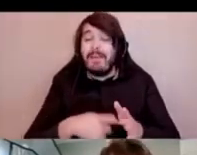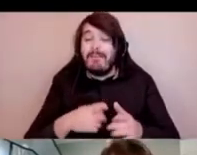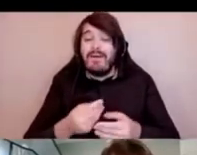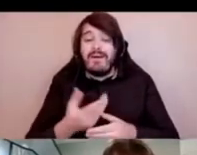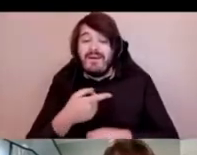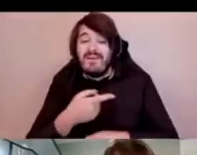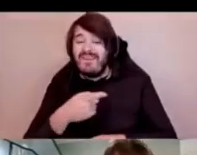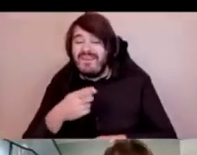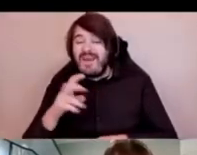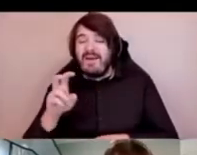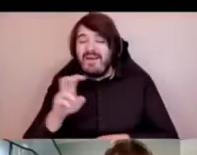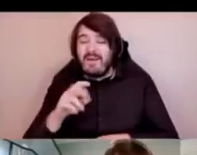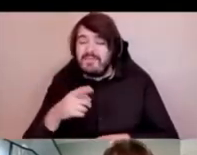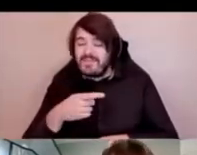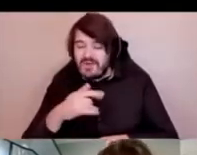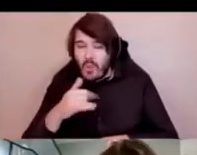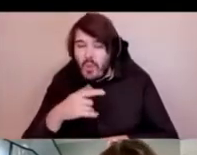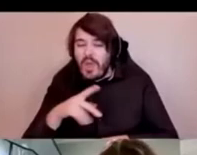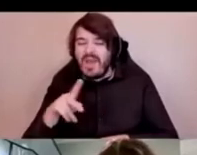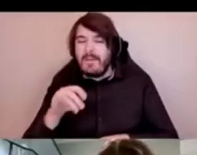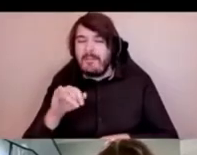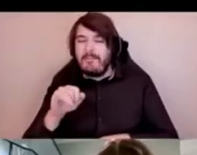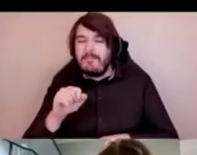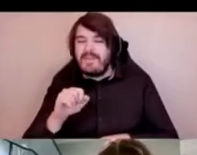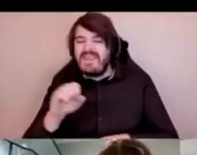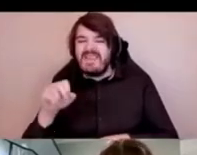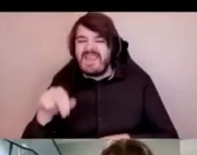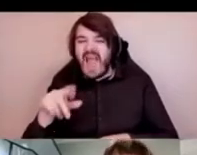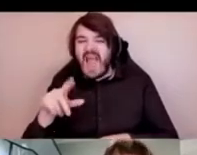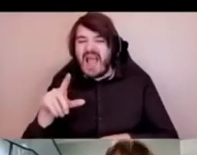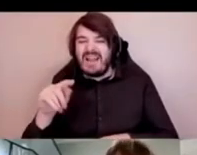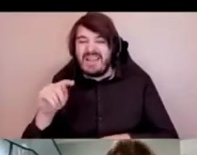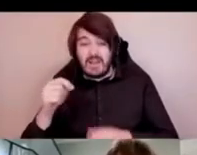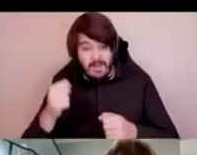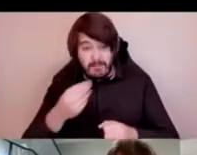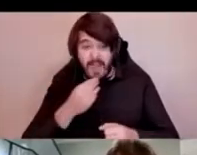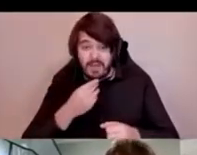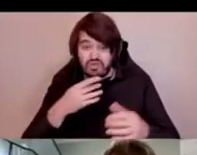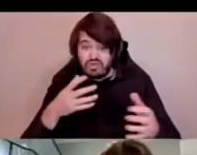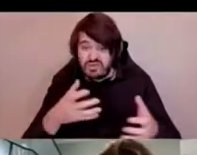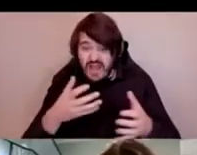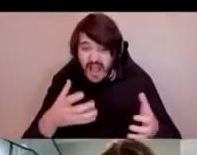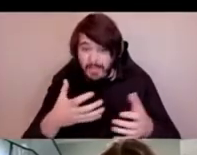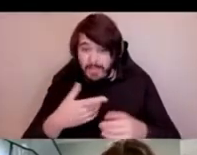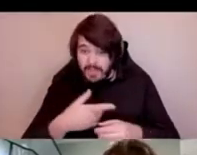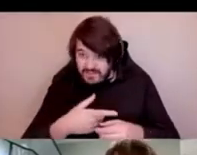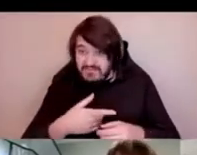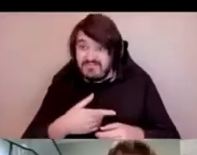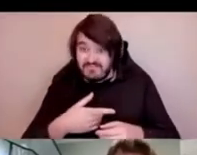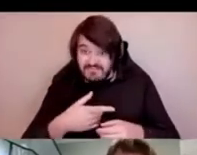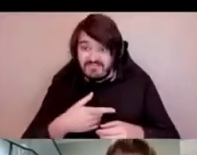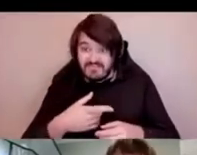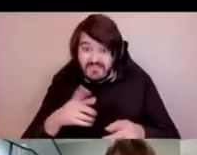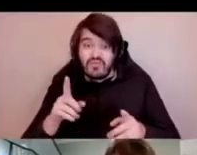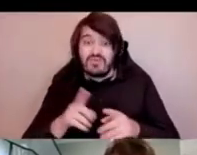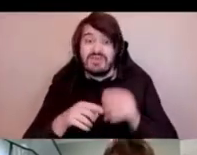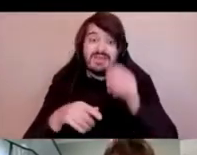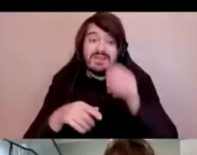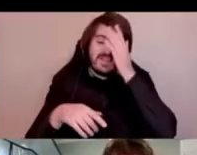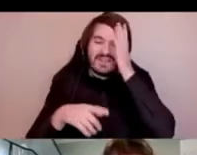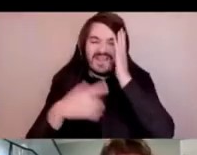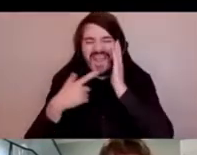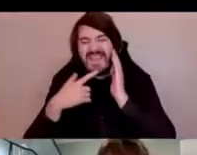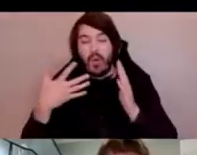le pissenlit, on peut faire des salades avec le pissenlit. Et, en fait intéressant, la racine